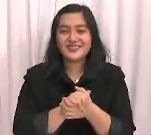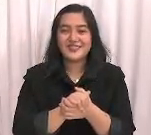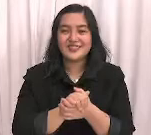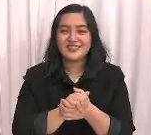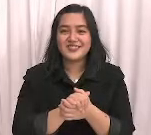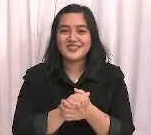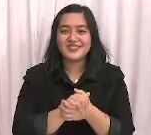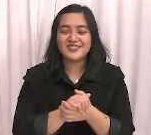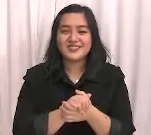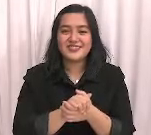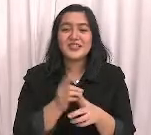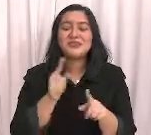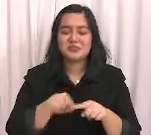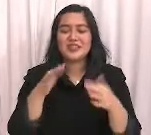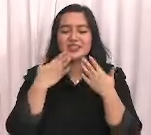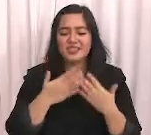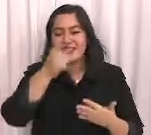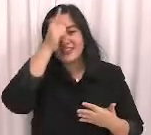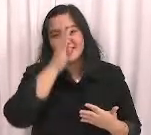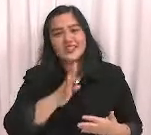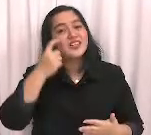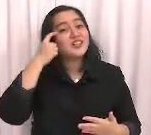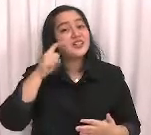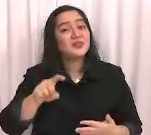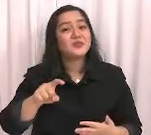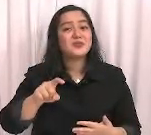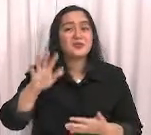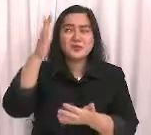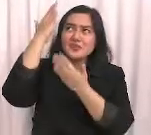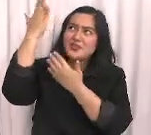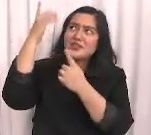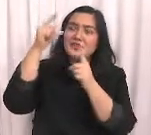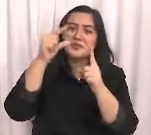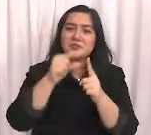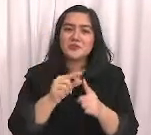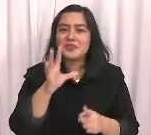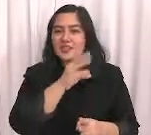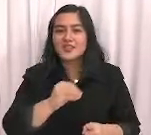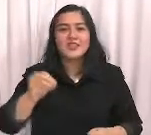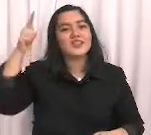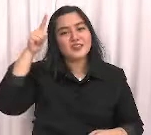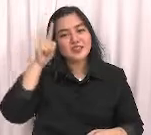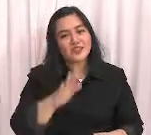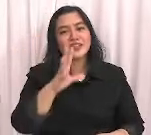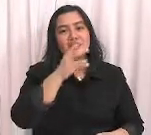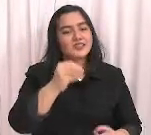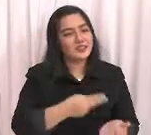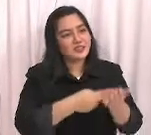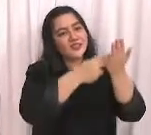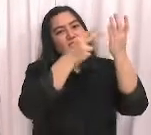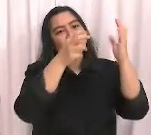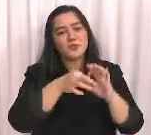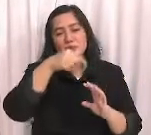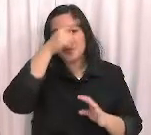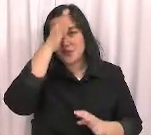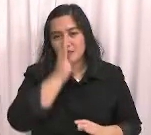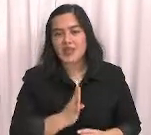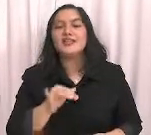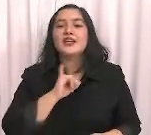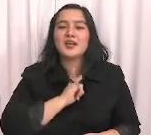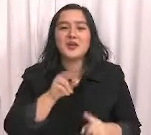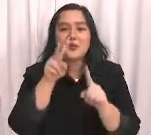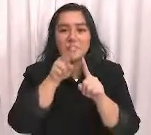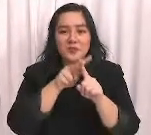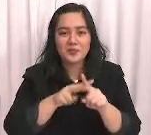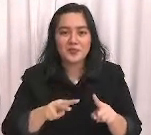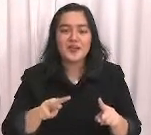Pero salamat sa salita ng Diyos. Di bali biyaya ng Diyos at tulong niya ay may apply ko rin po